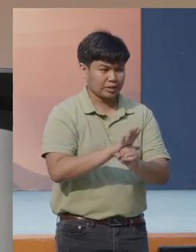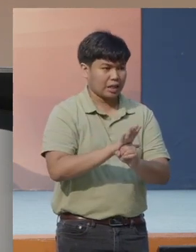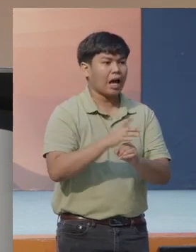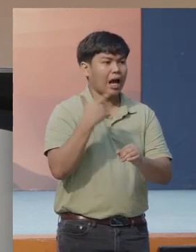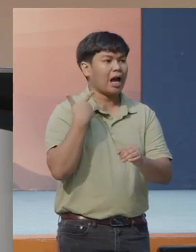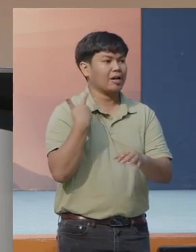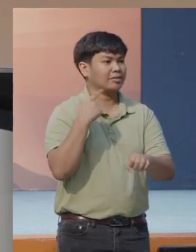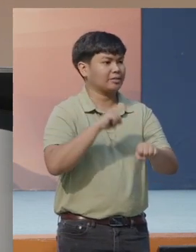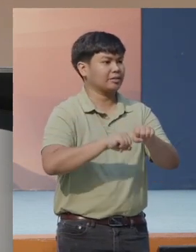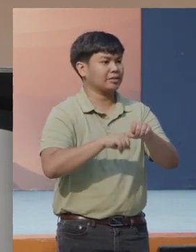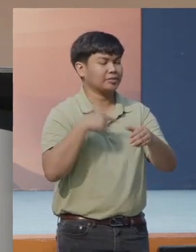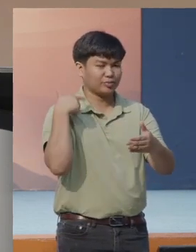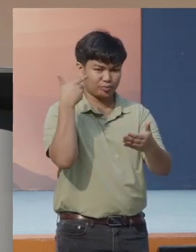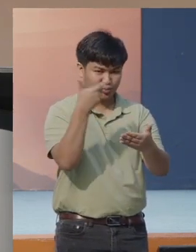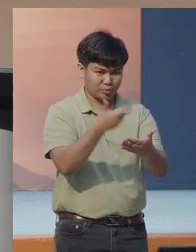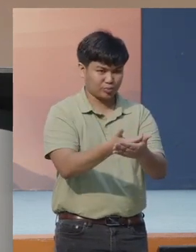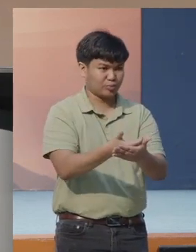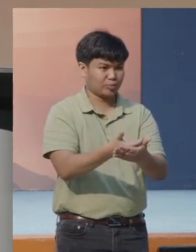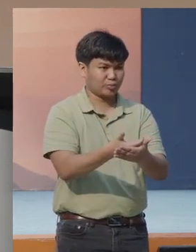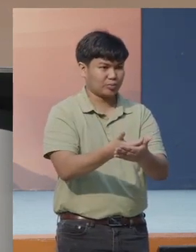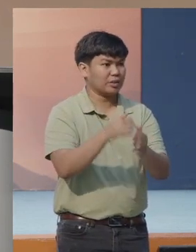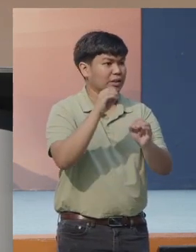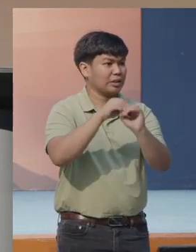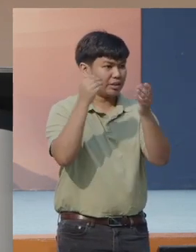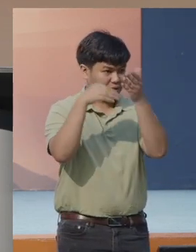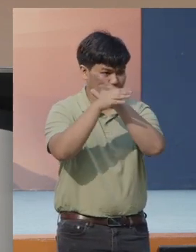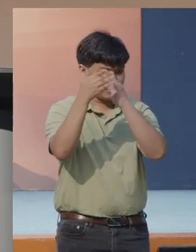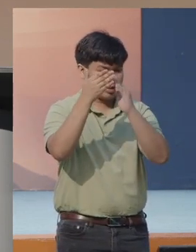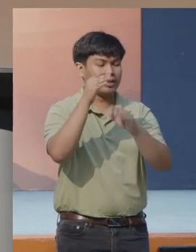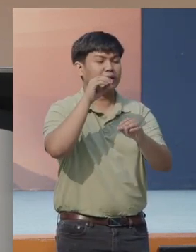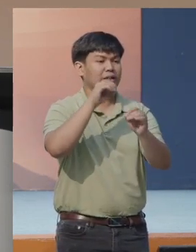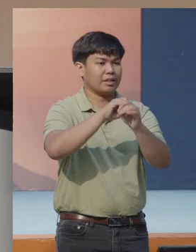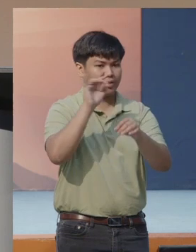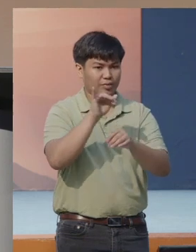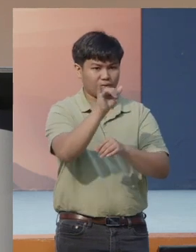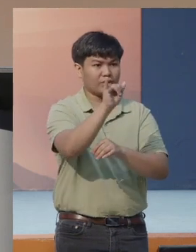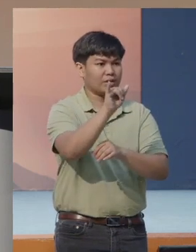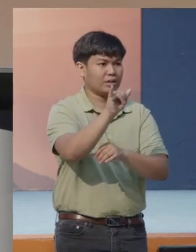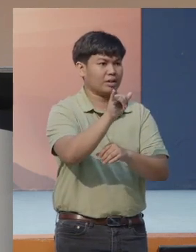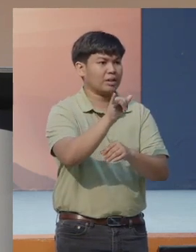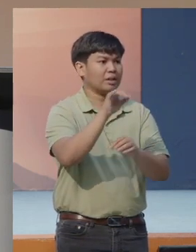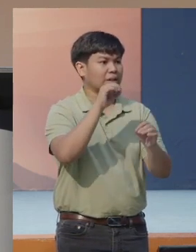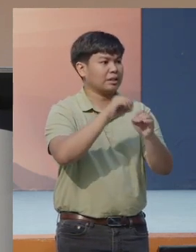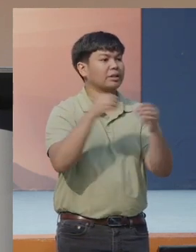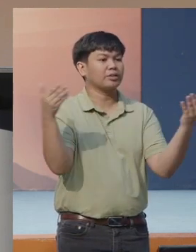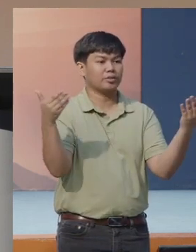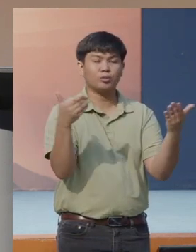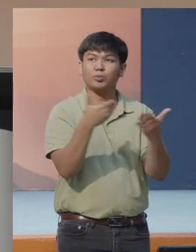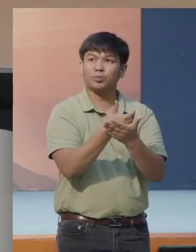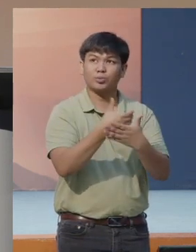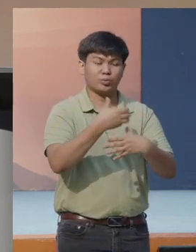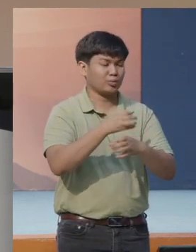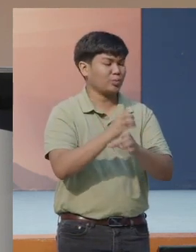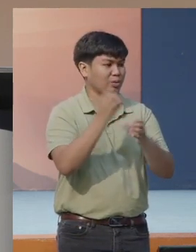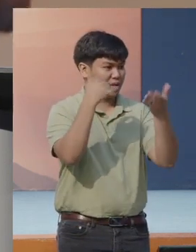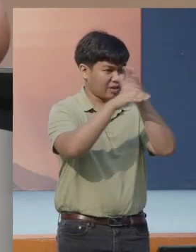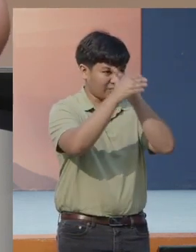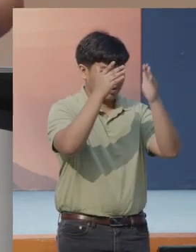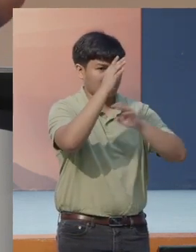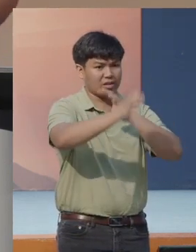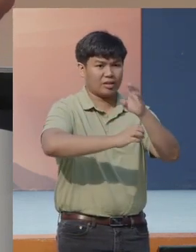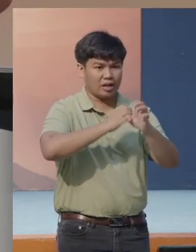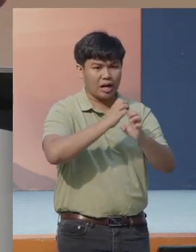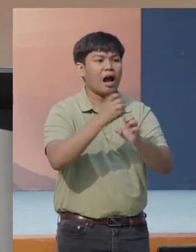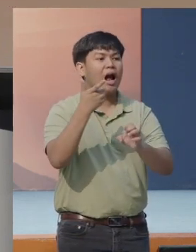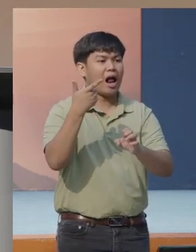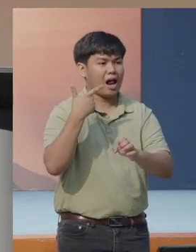dadating ang panahon, in heaven, in eternity, in the new creation of a new heaven and a new